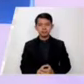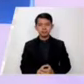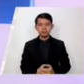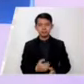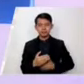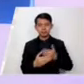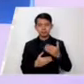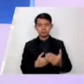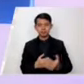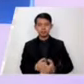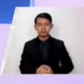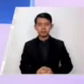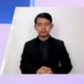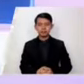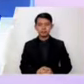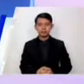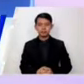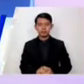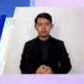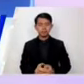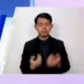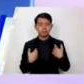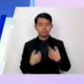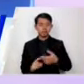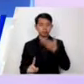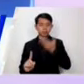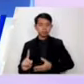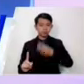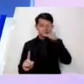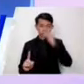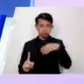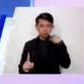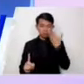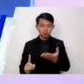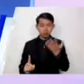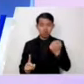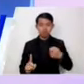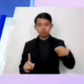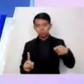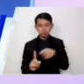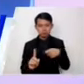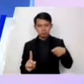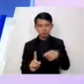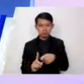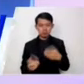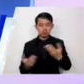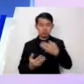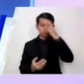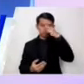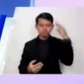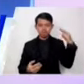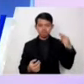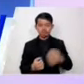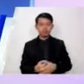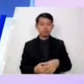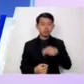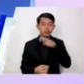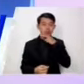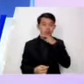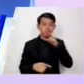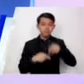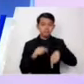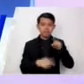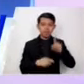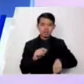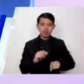Bago sa saksi, patay ang isang lalaki matapos pagtatagain sa Cainta, Rizal. Arestadong suspect na kaibigan umano ng biktima.